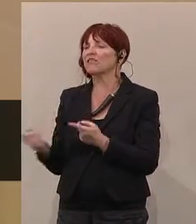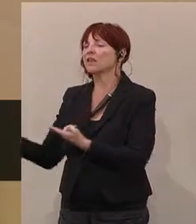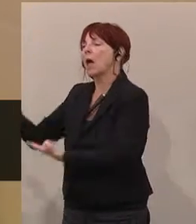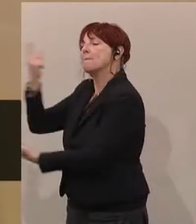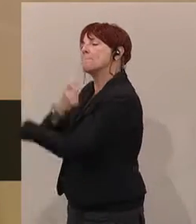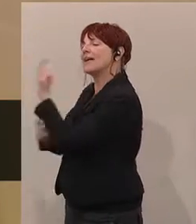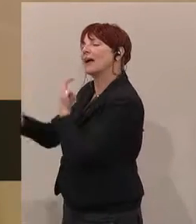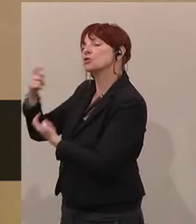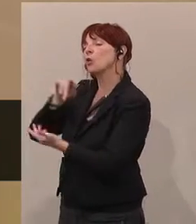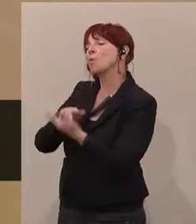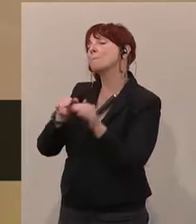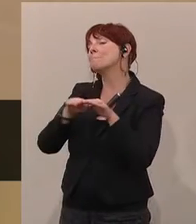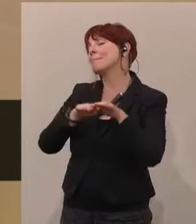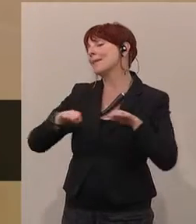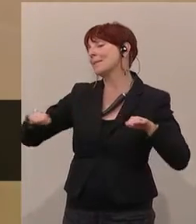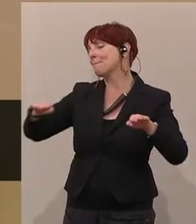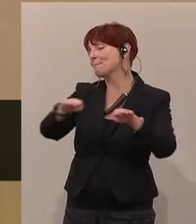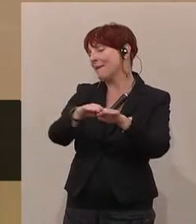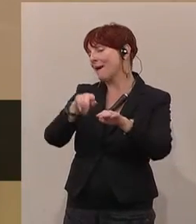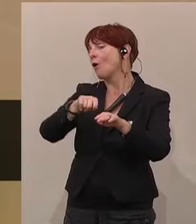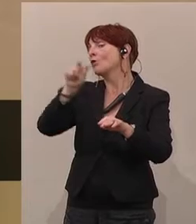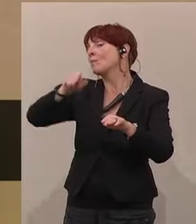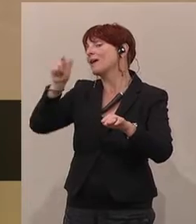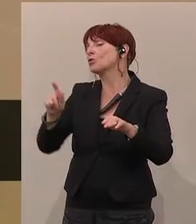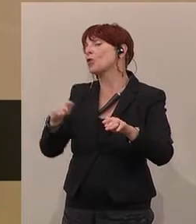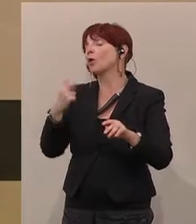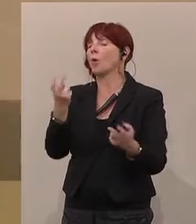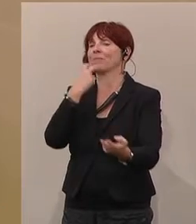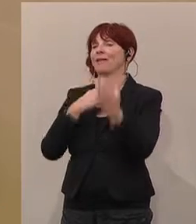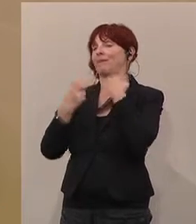ertrinken müssen. Auch die Zeit ist vorbei, meine sehr geehrten Damen und Herren.